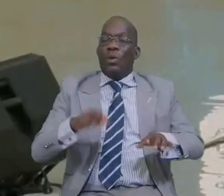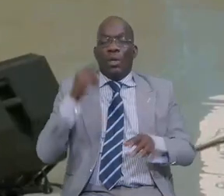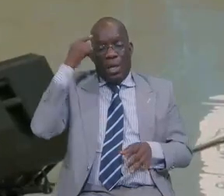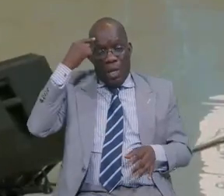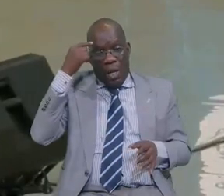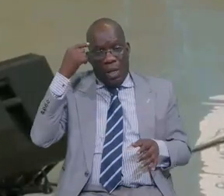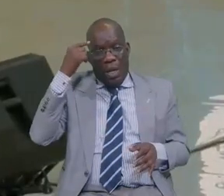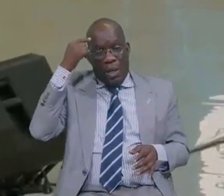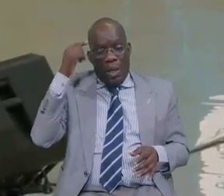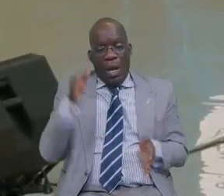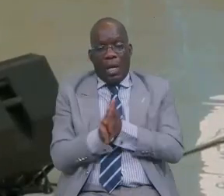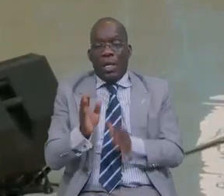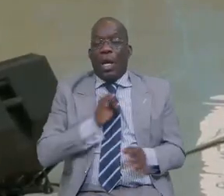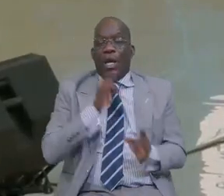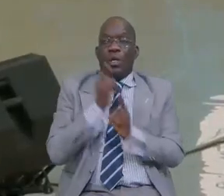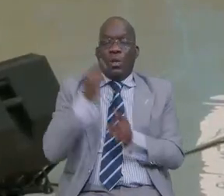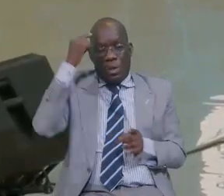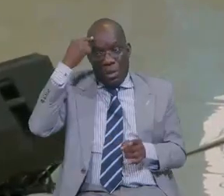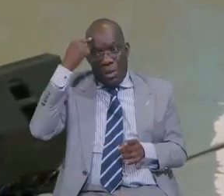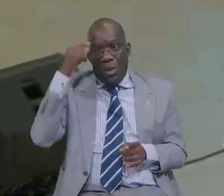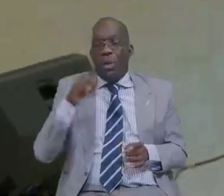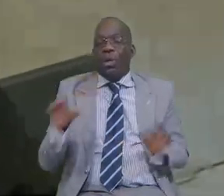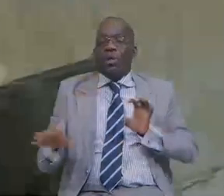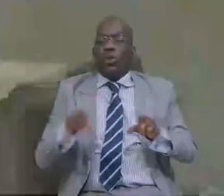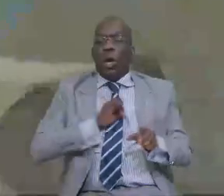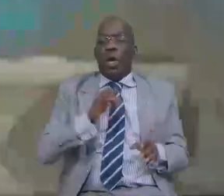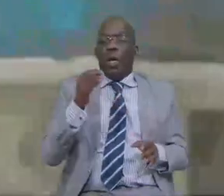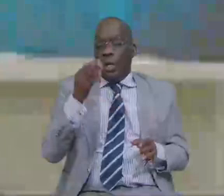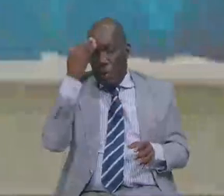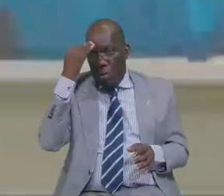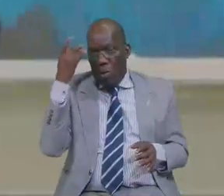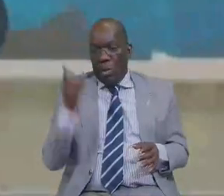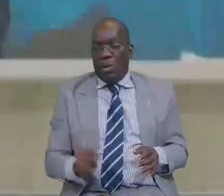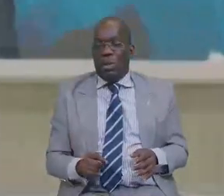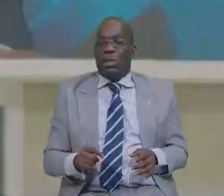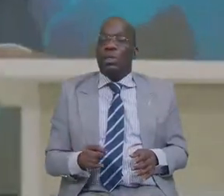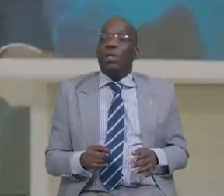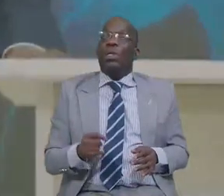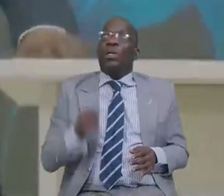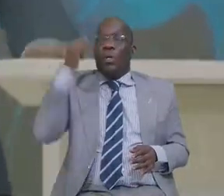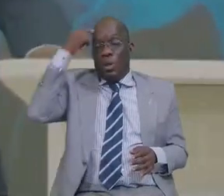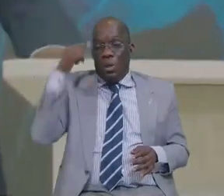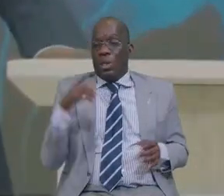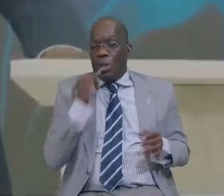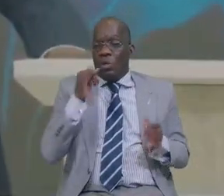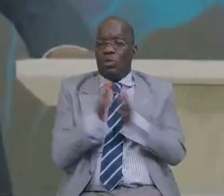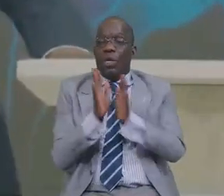auxquelles je pense. Et je sais que mes pensées sont ma prière. Est-ce que je sais que mes pensées sont ma prière? Est-ce que je sais que mes